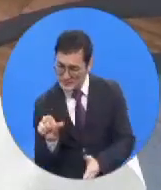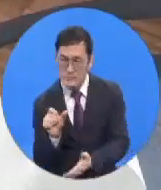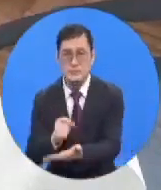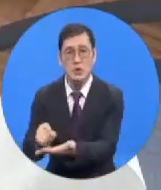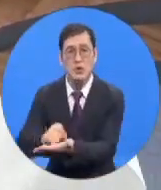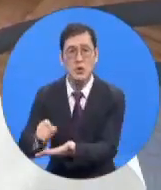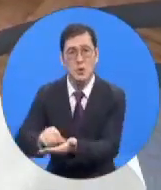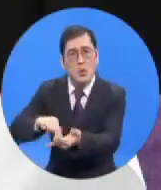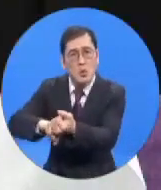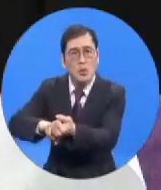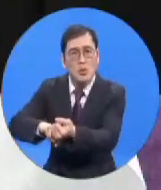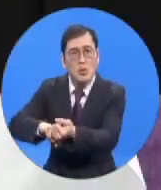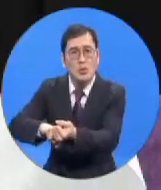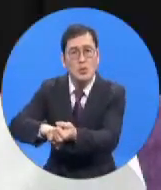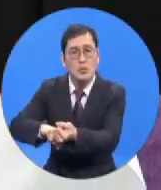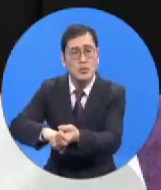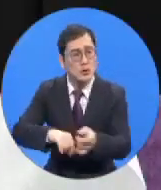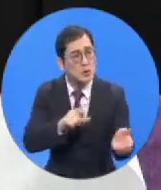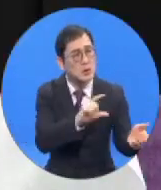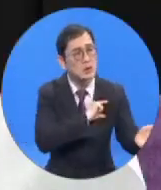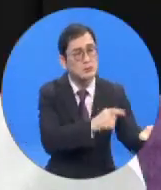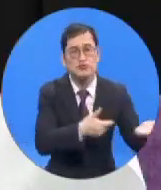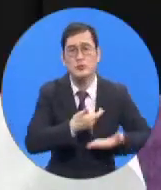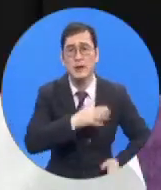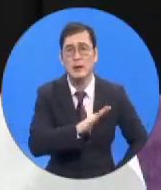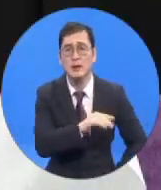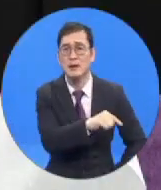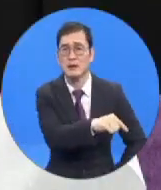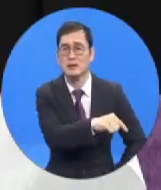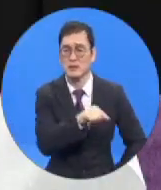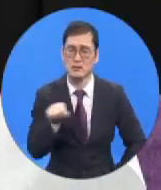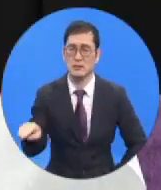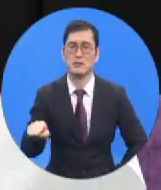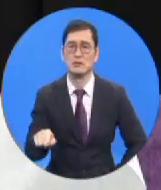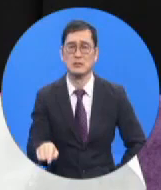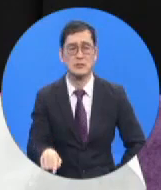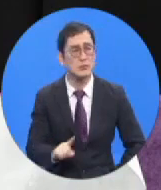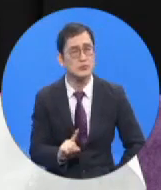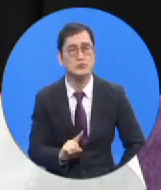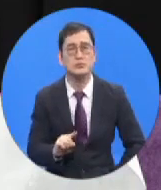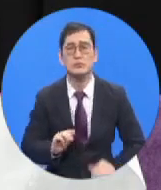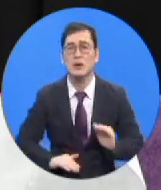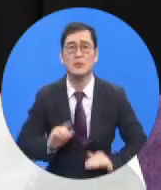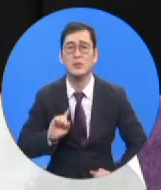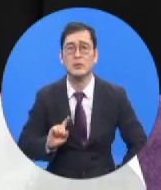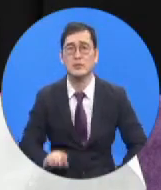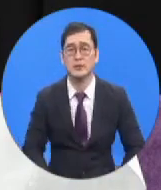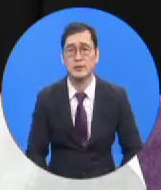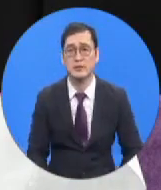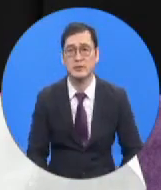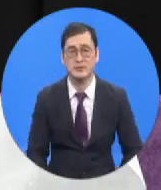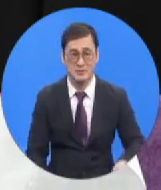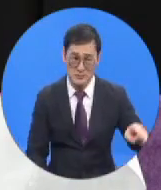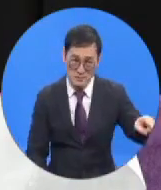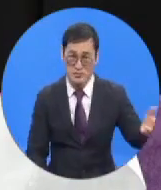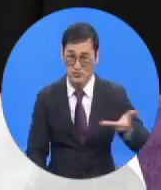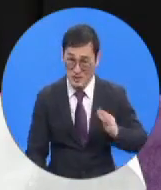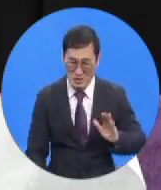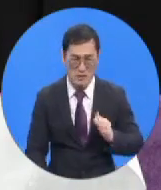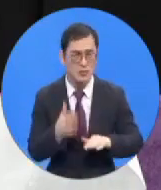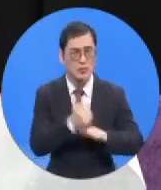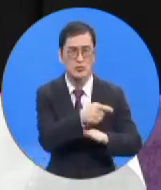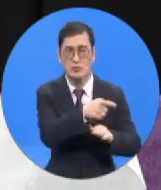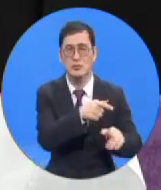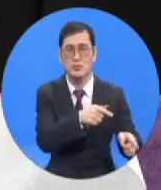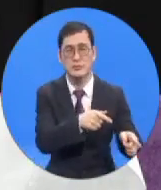말씀대로 이제 작년 9월에 법이 개정이 돼서 이제 뭐 그 이후에 문제는 달라질 수 있습니다만 하여튼 이 판단은 국민적 입장에서 보면 그